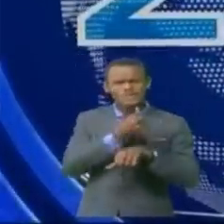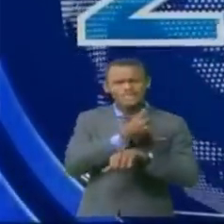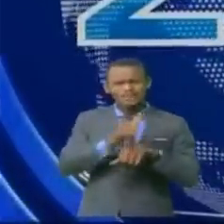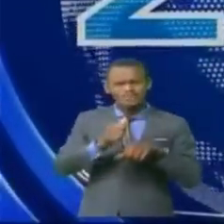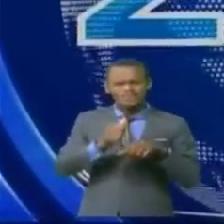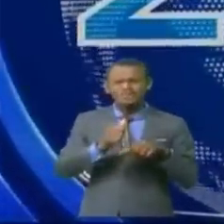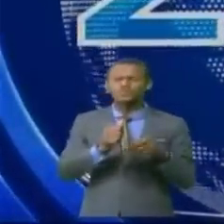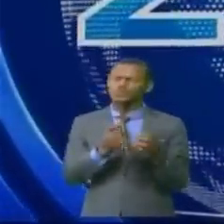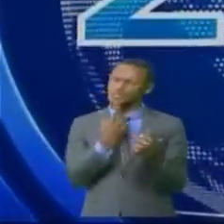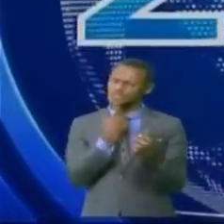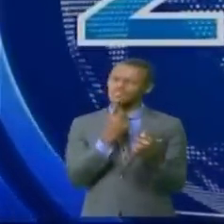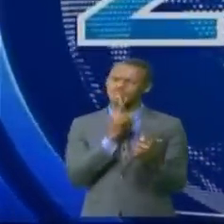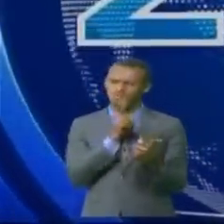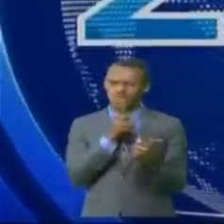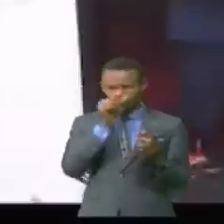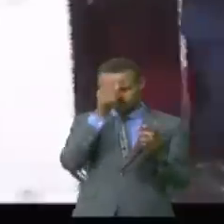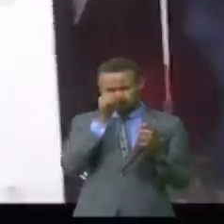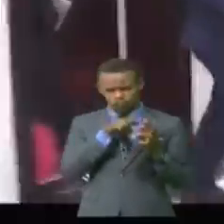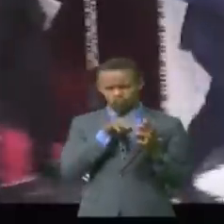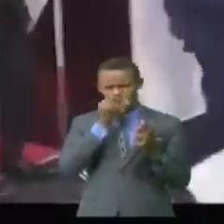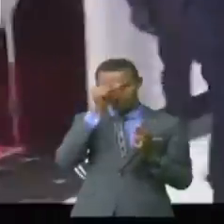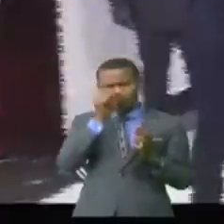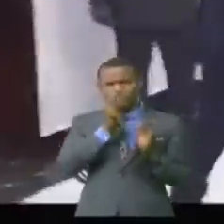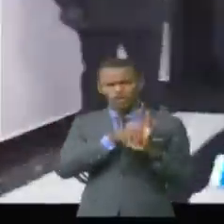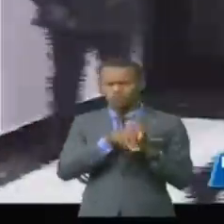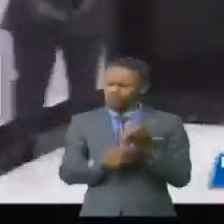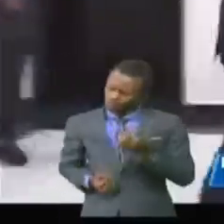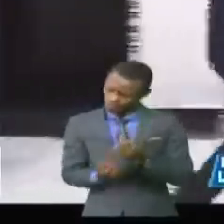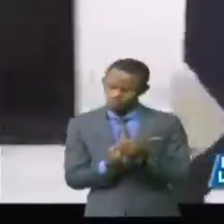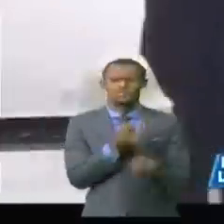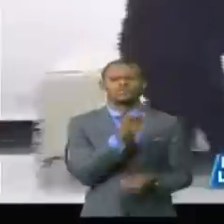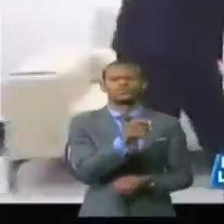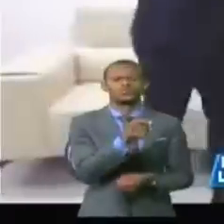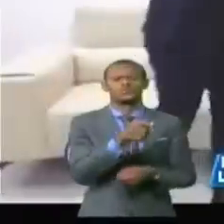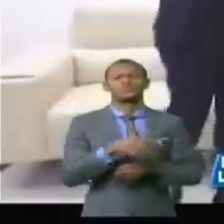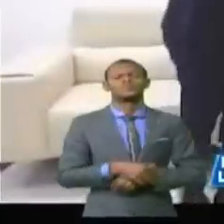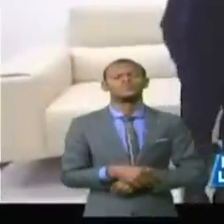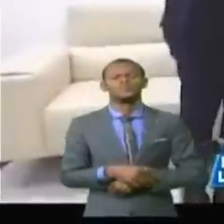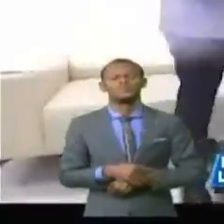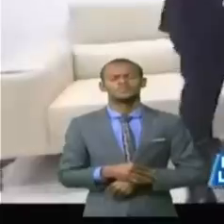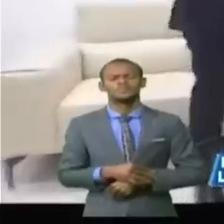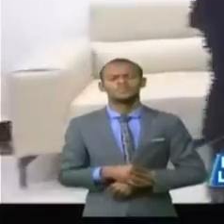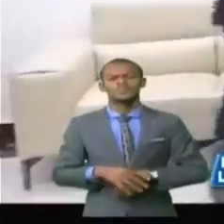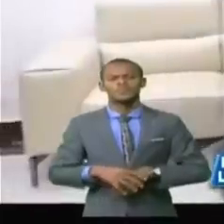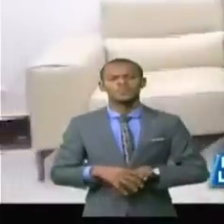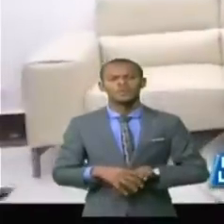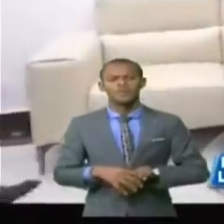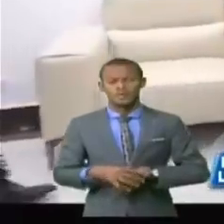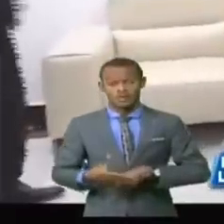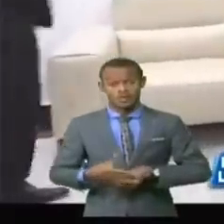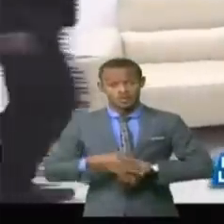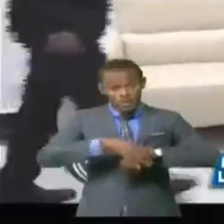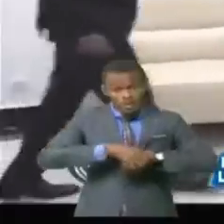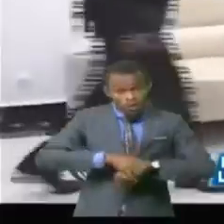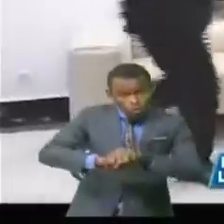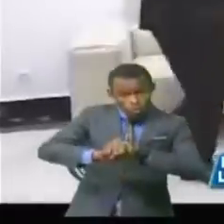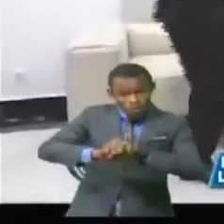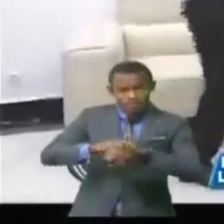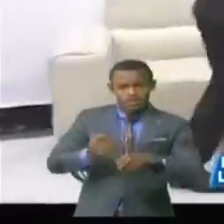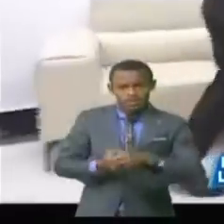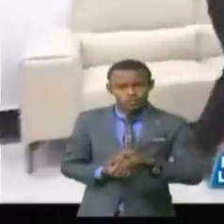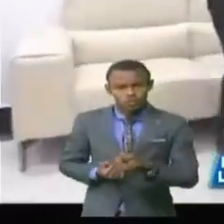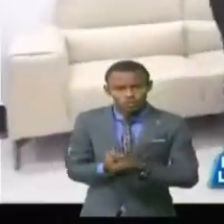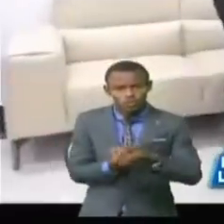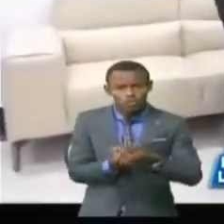Patty Tondwangu, Nadine Tufuka. Solliciter l'accompagnement du gouvernement dans la mise en œuvre des différents projets visant